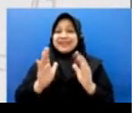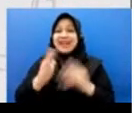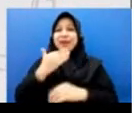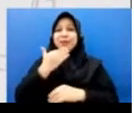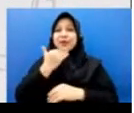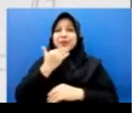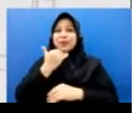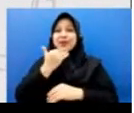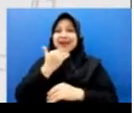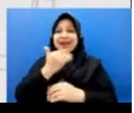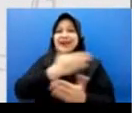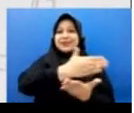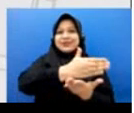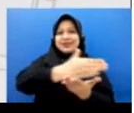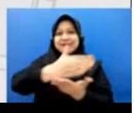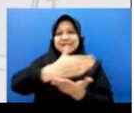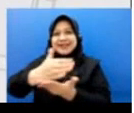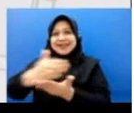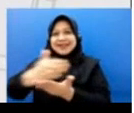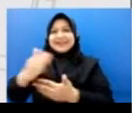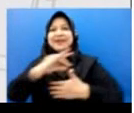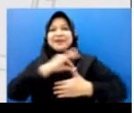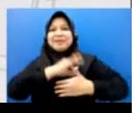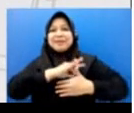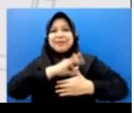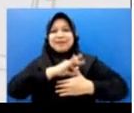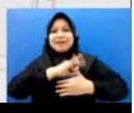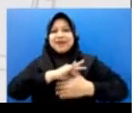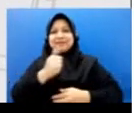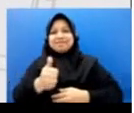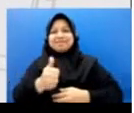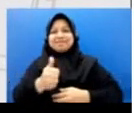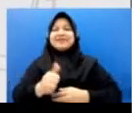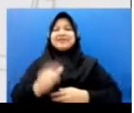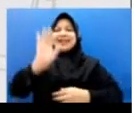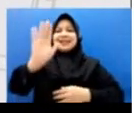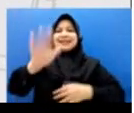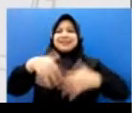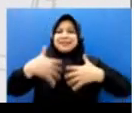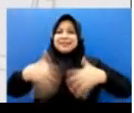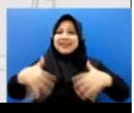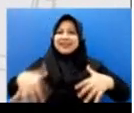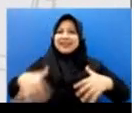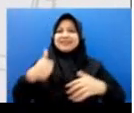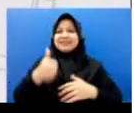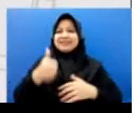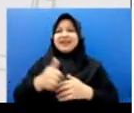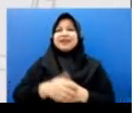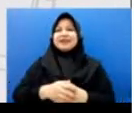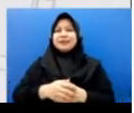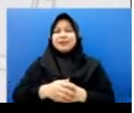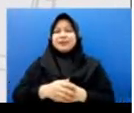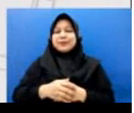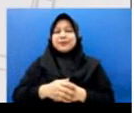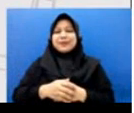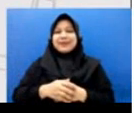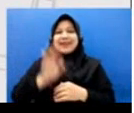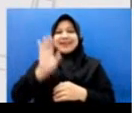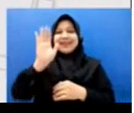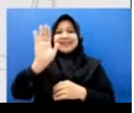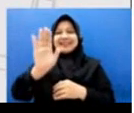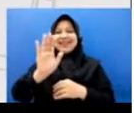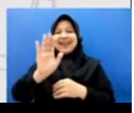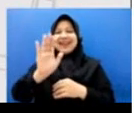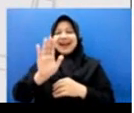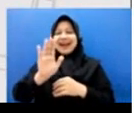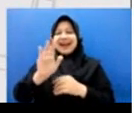bisa bermanfaat, bisa kita praktikkan. Kita akan bertemu dan berdiskusi di grup Telegram kita.